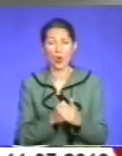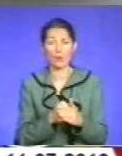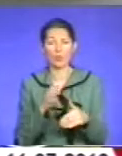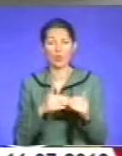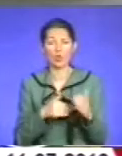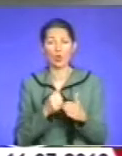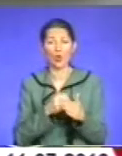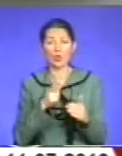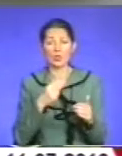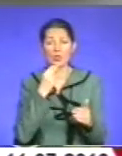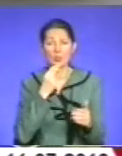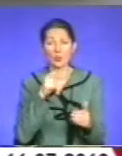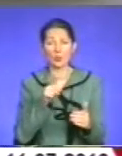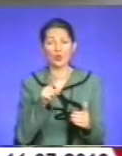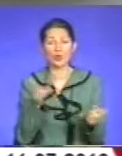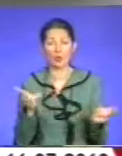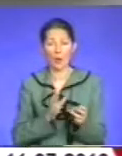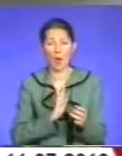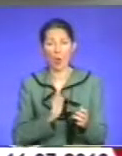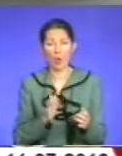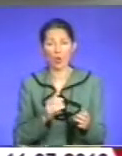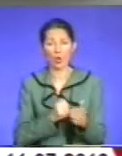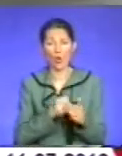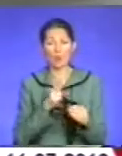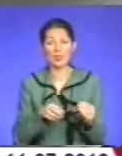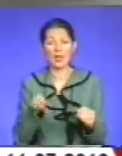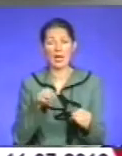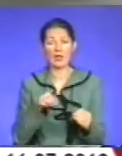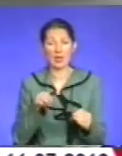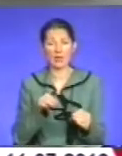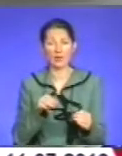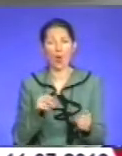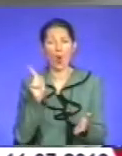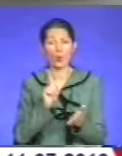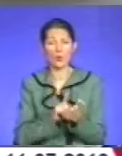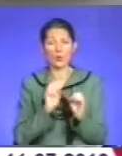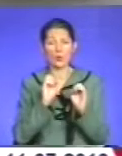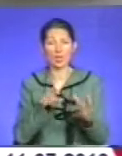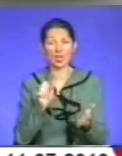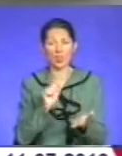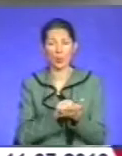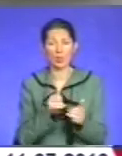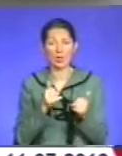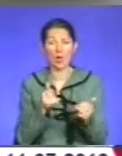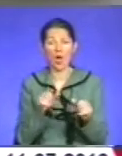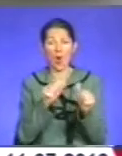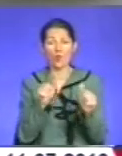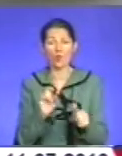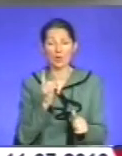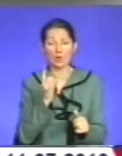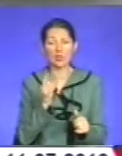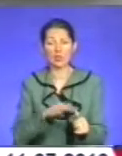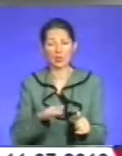практично до кінця червня, тому що треба було до кінця травня обов'язково здати документи для оформлення в дитячі